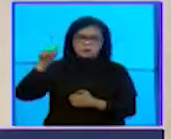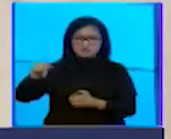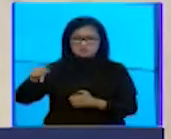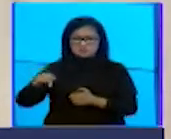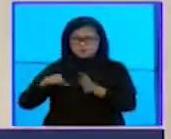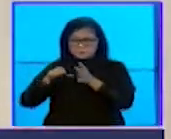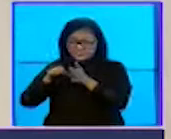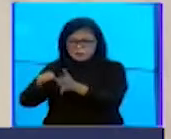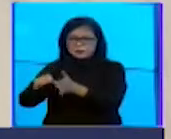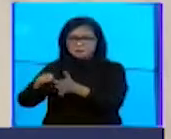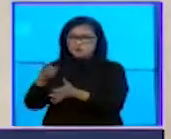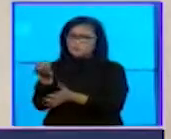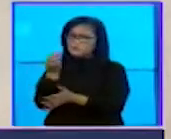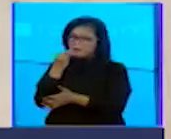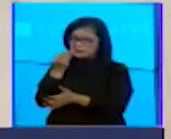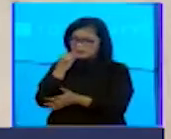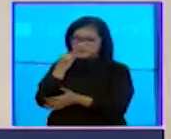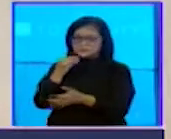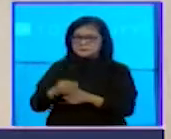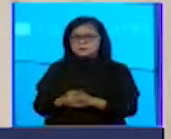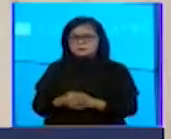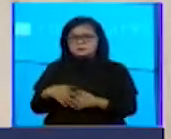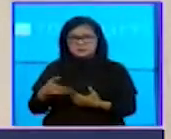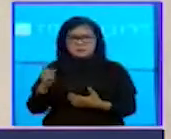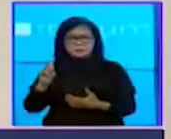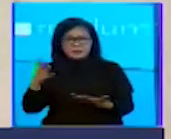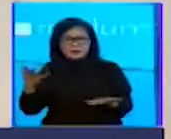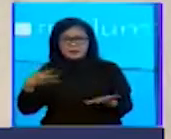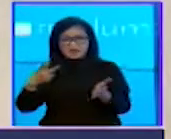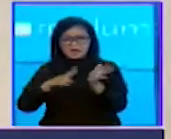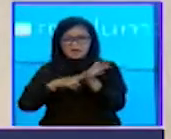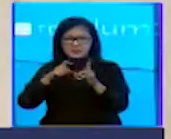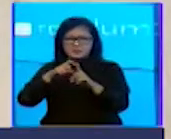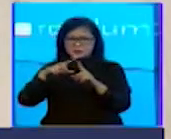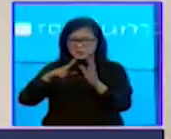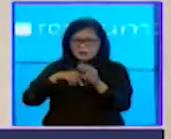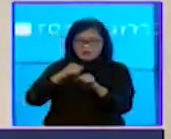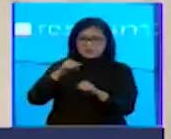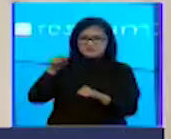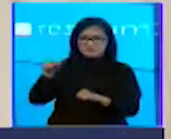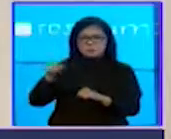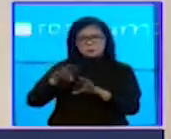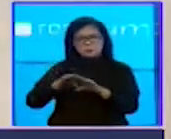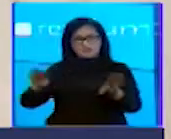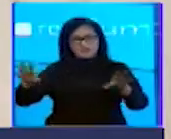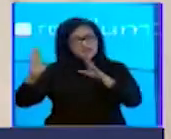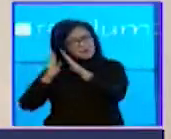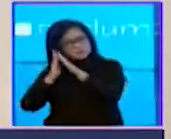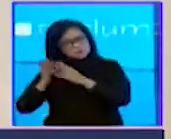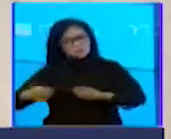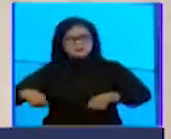bantuan permakanan, tenda, dan perlengkapan kasur, selimut, pakaian itu ke